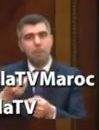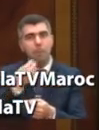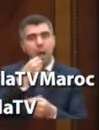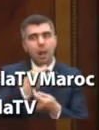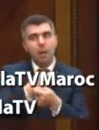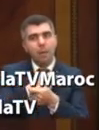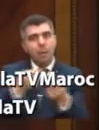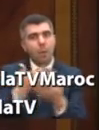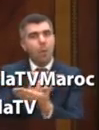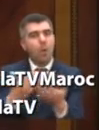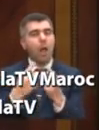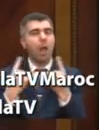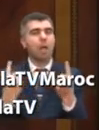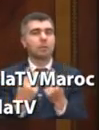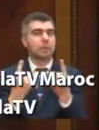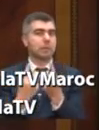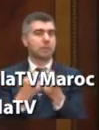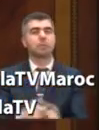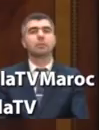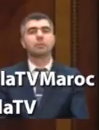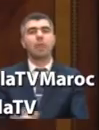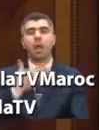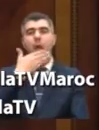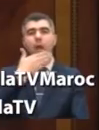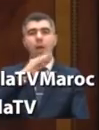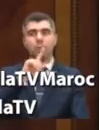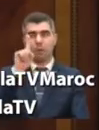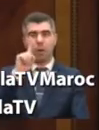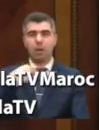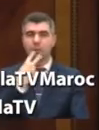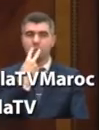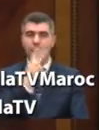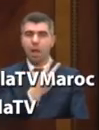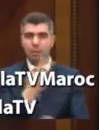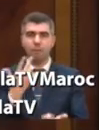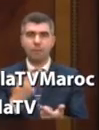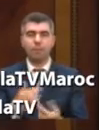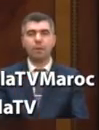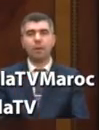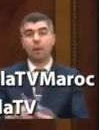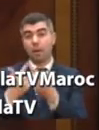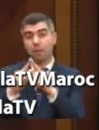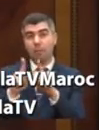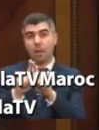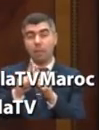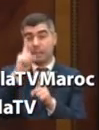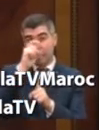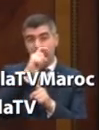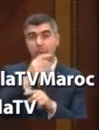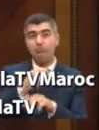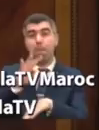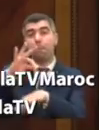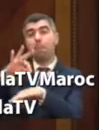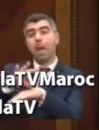بشكل طبيعي. والحمد لله تبعنا جميع الاستراتيجية الناجحة اللي خدت لونسا في مواجهة ديال